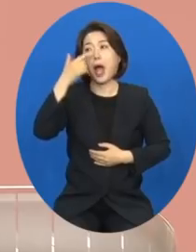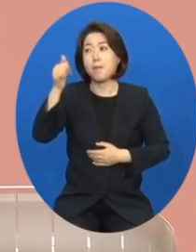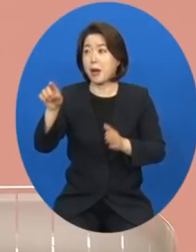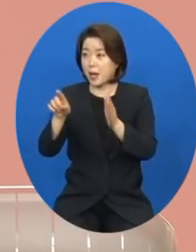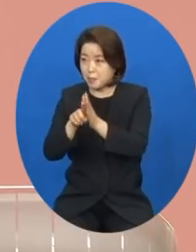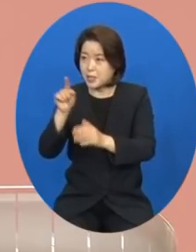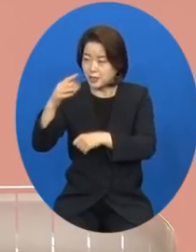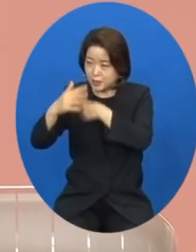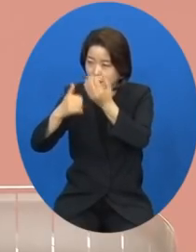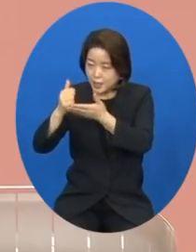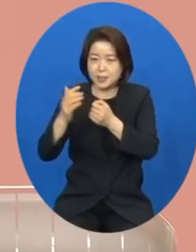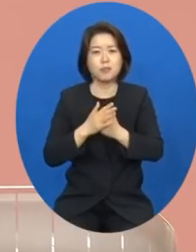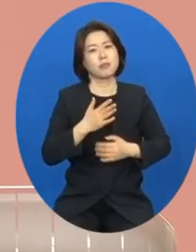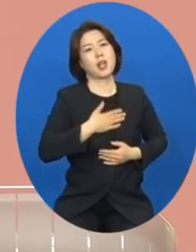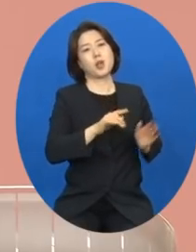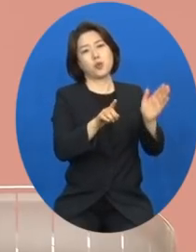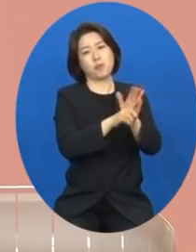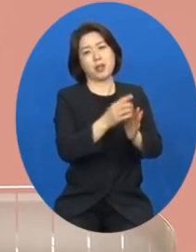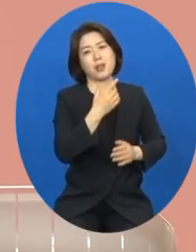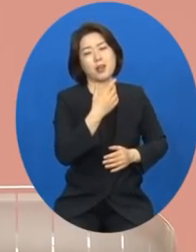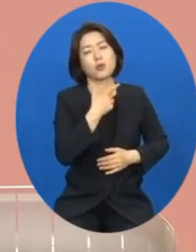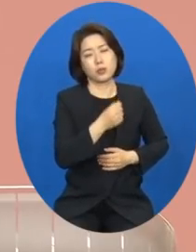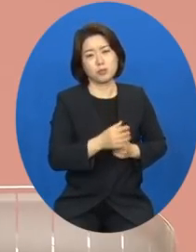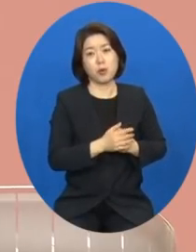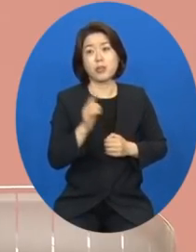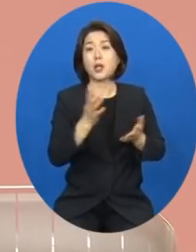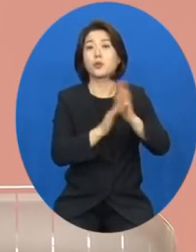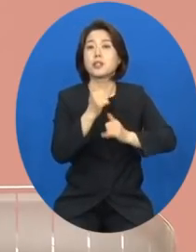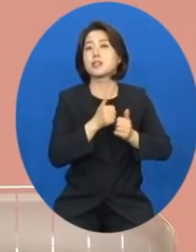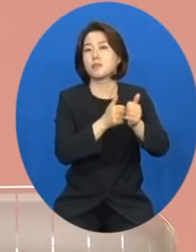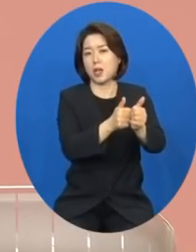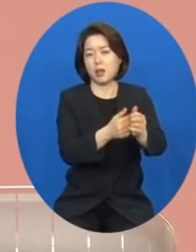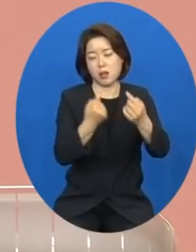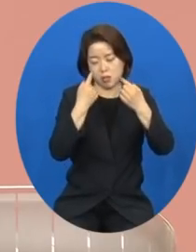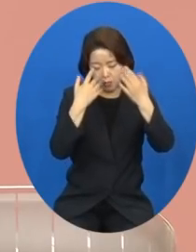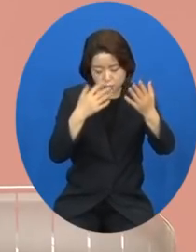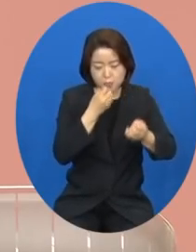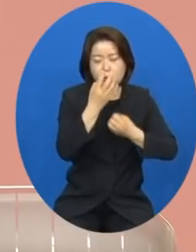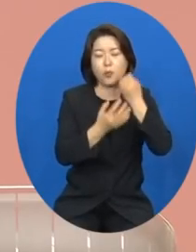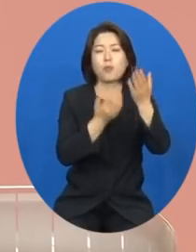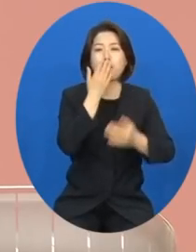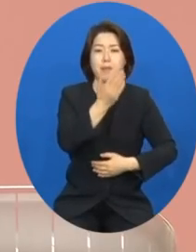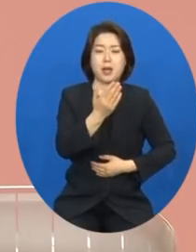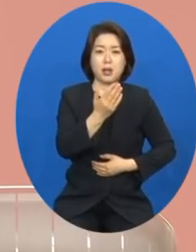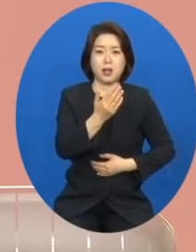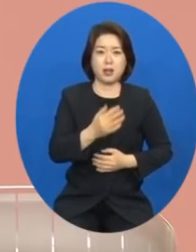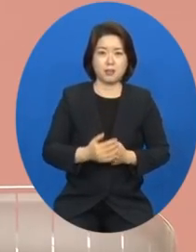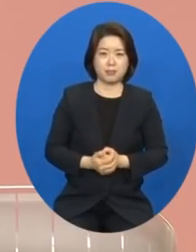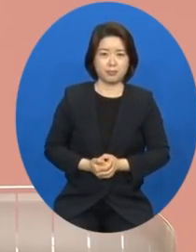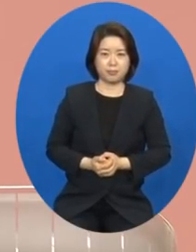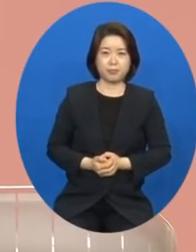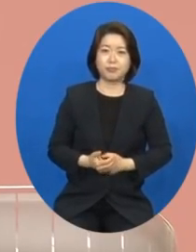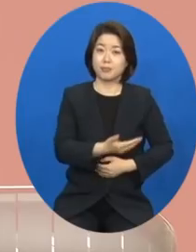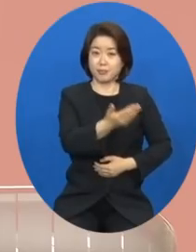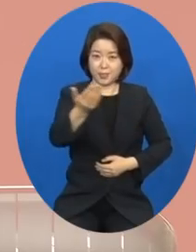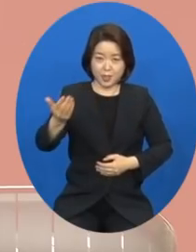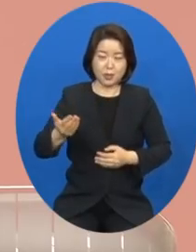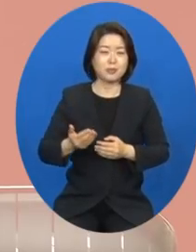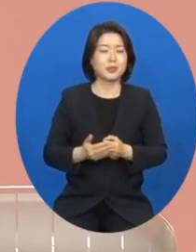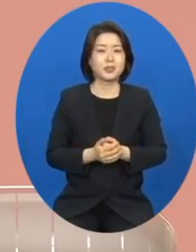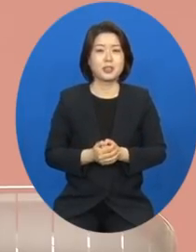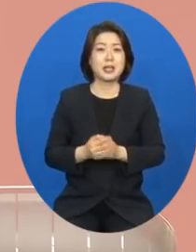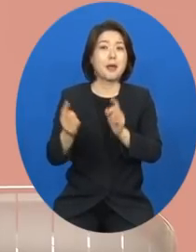하나님 나도 만나고 싶고 나도 그 예수님 딸을 깨워 분명히 그렇게 고백하게 될 것입니다 여러분 여러분들이